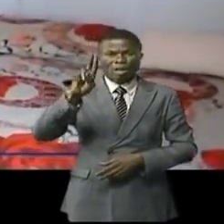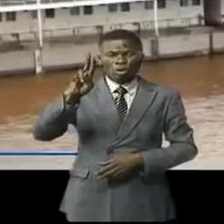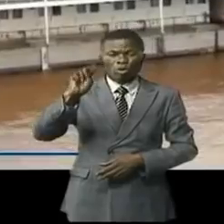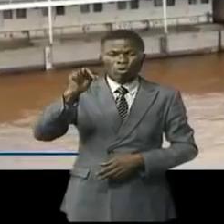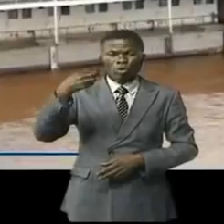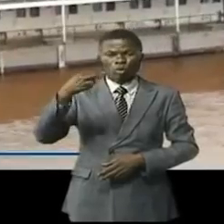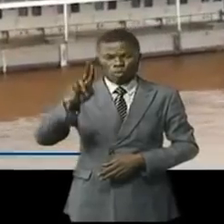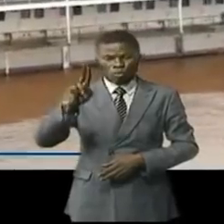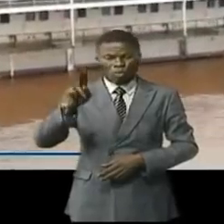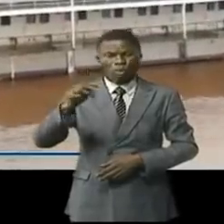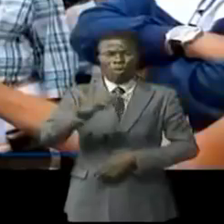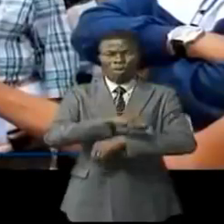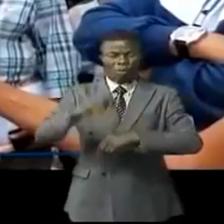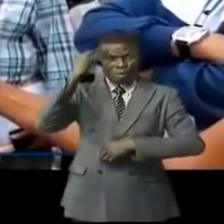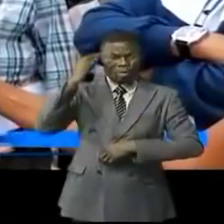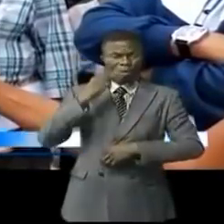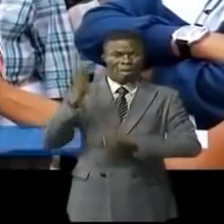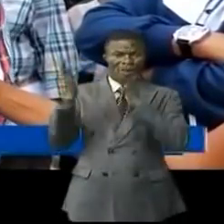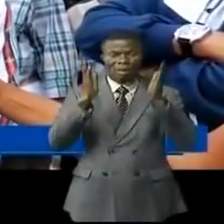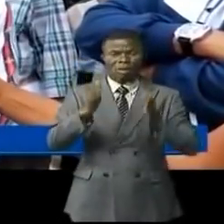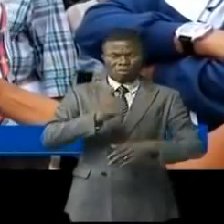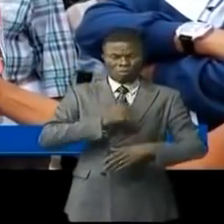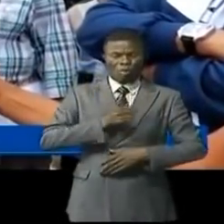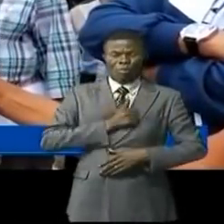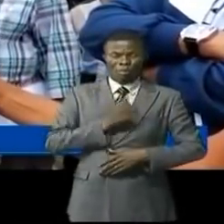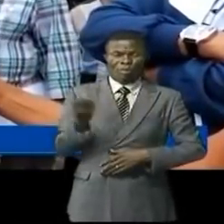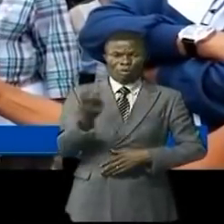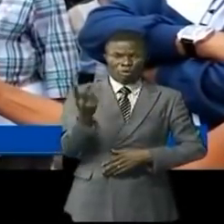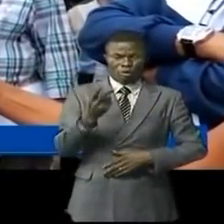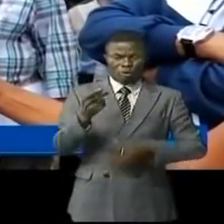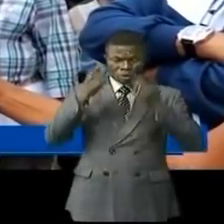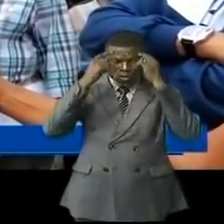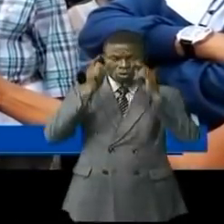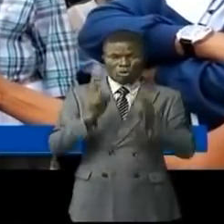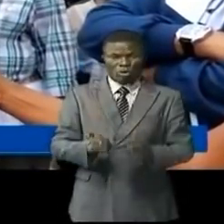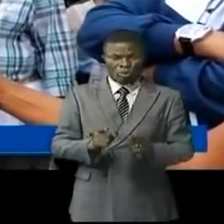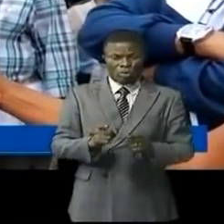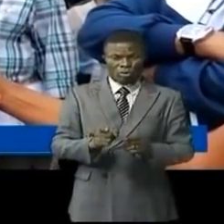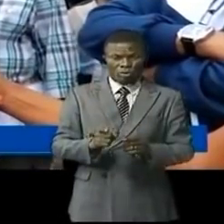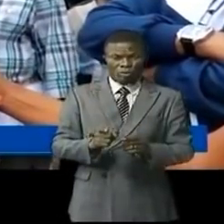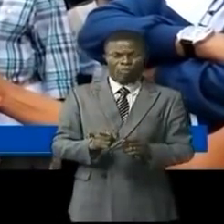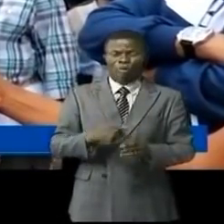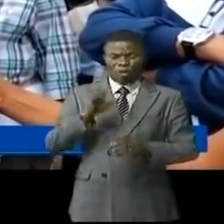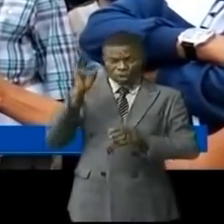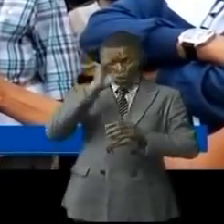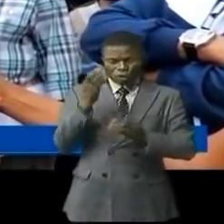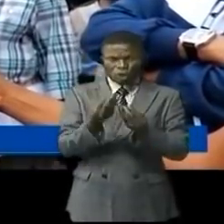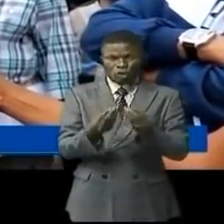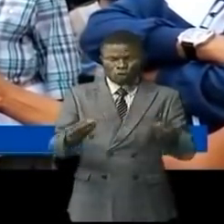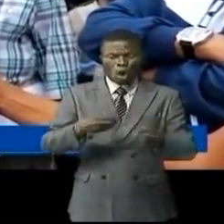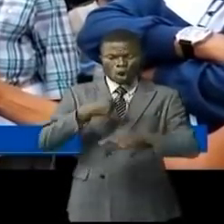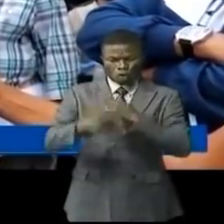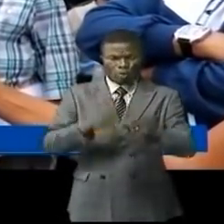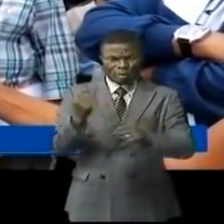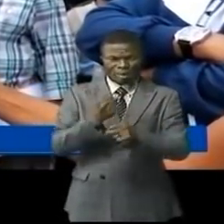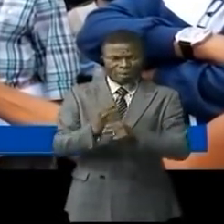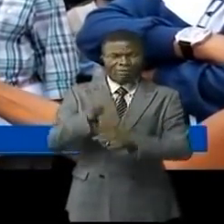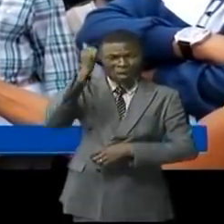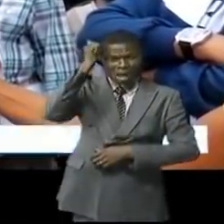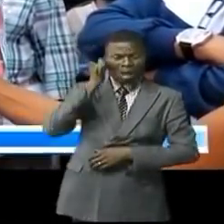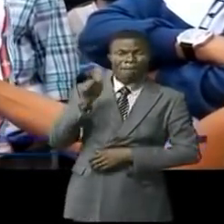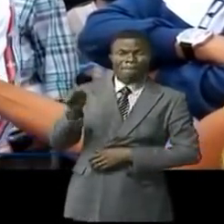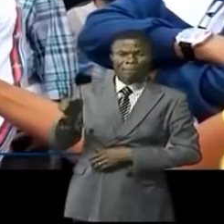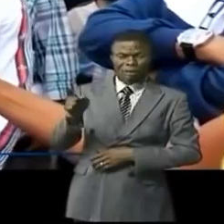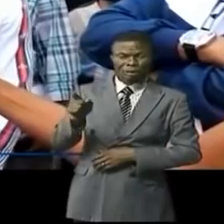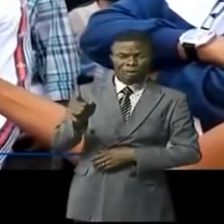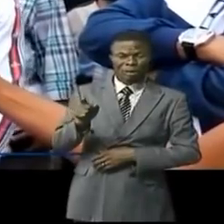du ministère des Transports, c'est-à-dire le ministre et moi-même, sommes déterminés à voir dans quelle mesure il est possible de relancer cette unité-là, qui pourrait d'ailleurs,